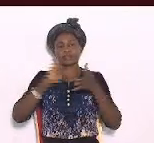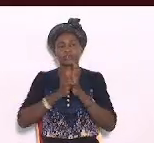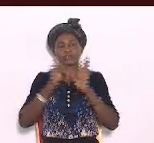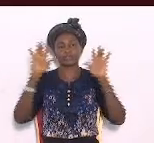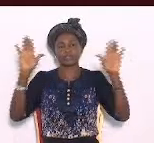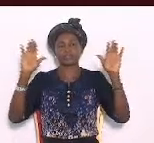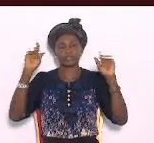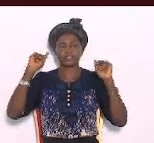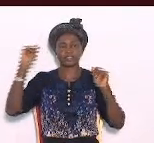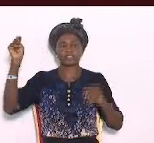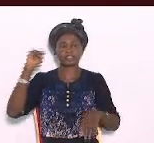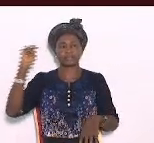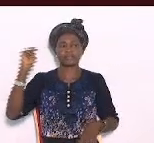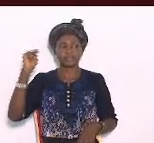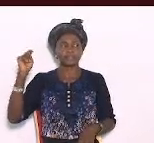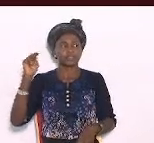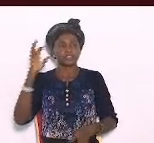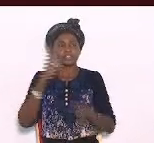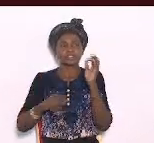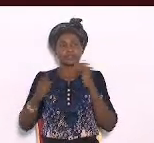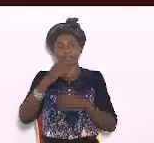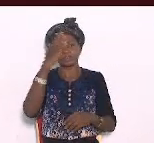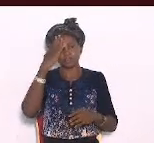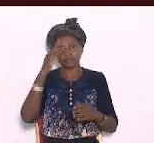alléluia pour ce